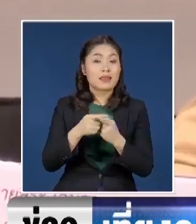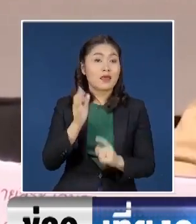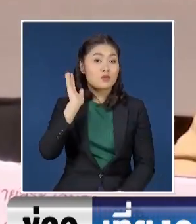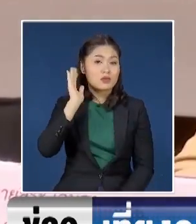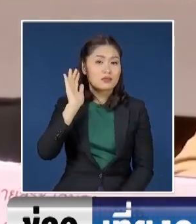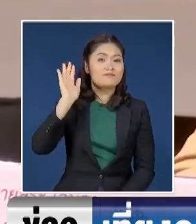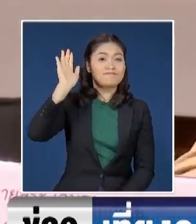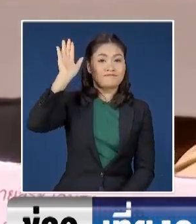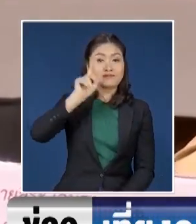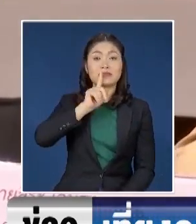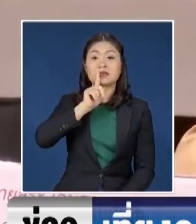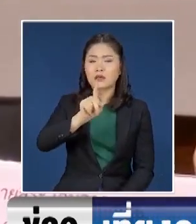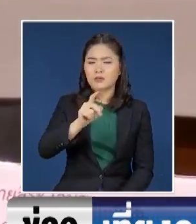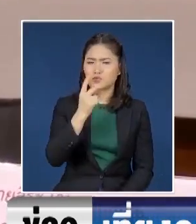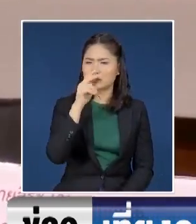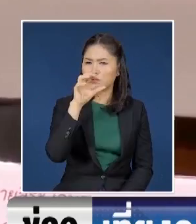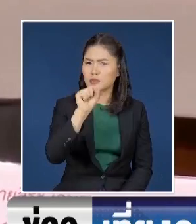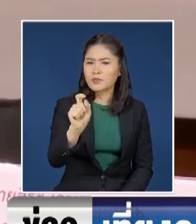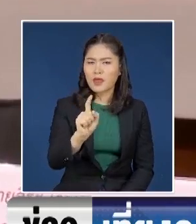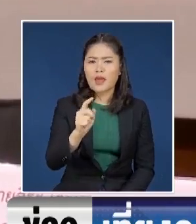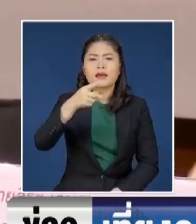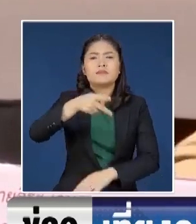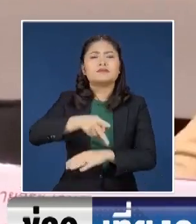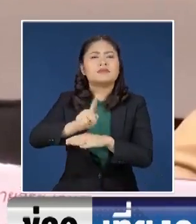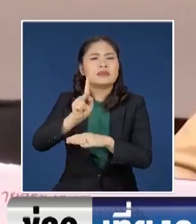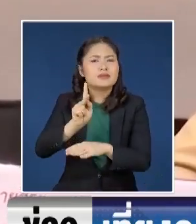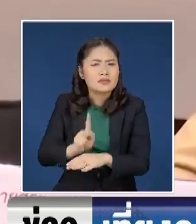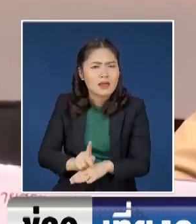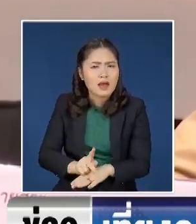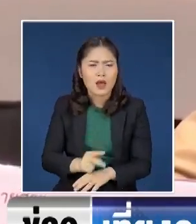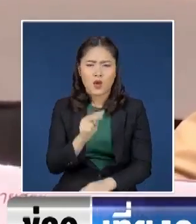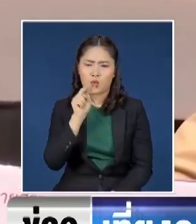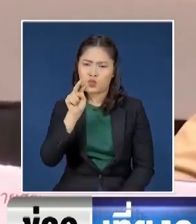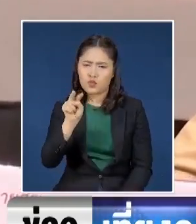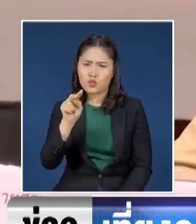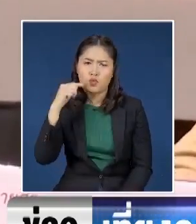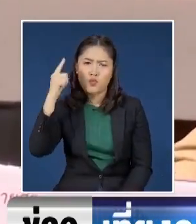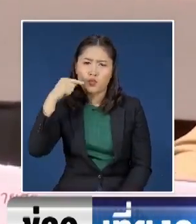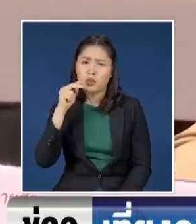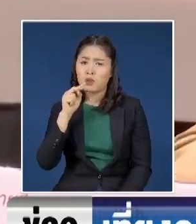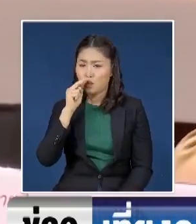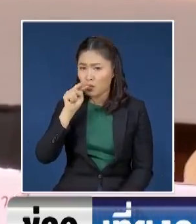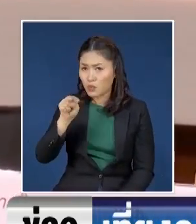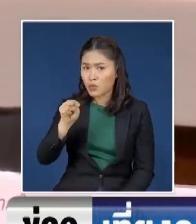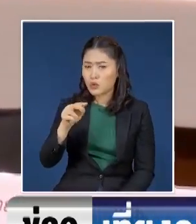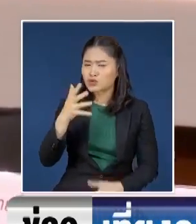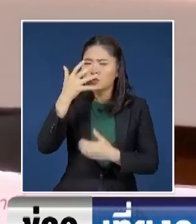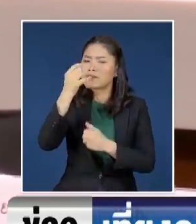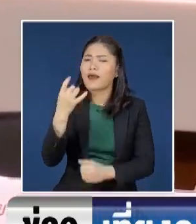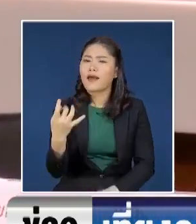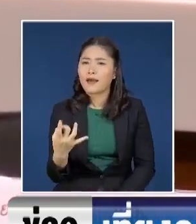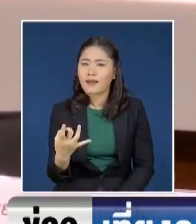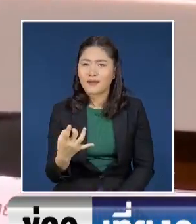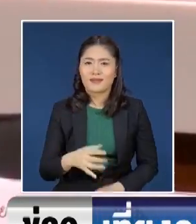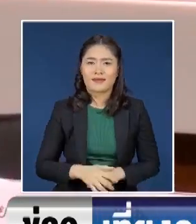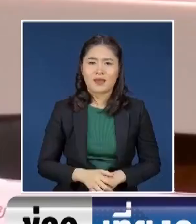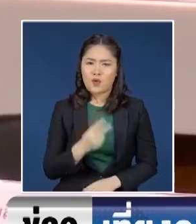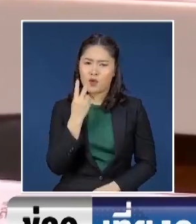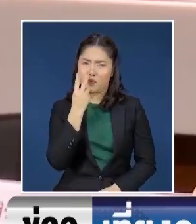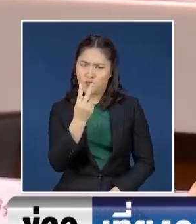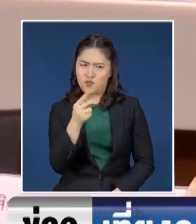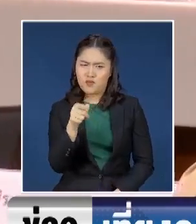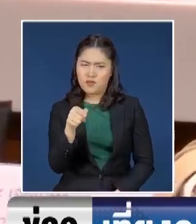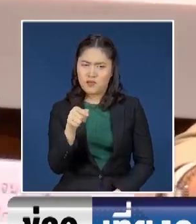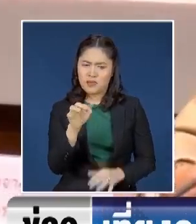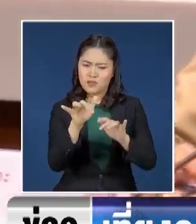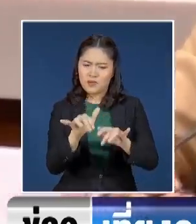งข้อสังเกตแบบนี้บอกว่าท่านประธานชำเลืองมองคุณปรินาขนาดนั้นเนี่ยสนใจอะไรหรือเปล่ามองปรินาพิม